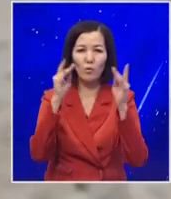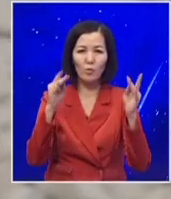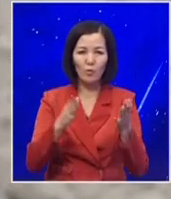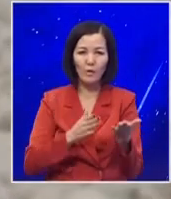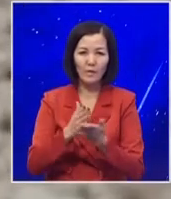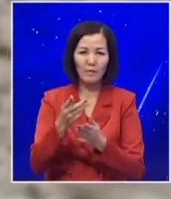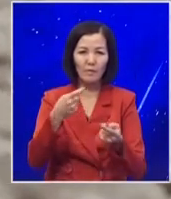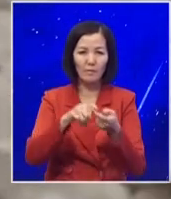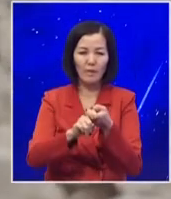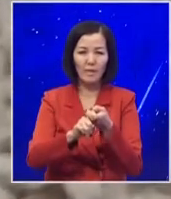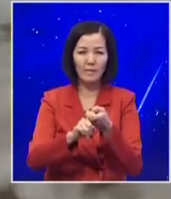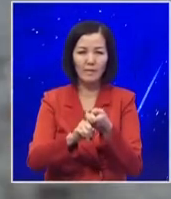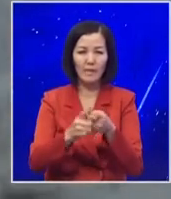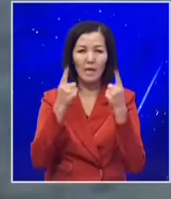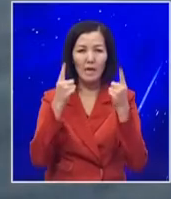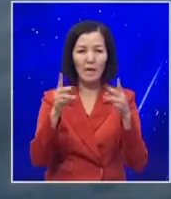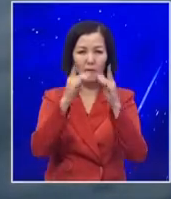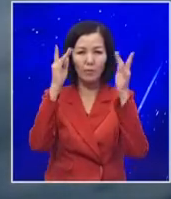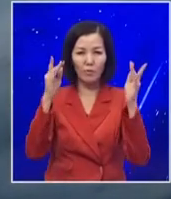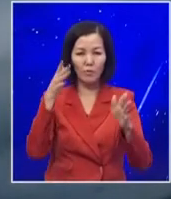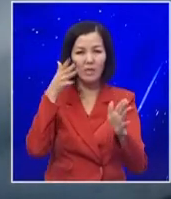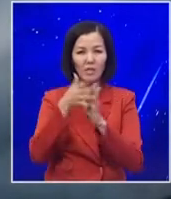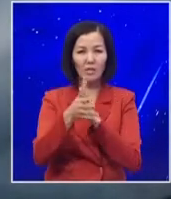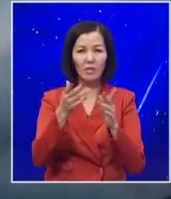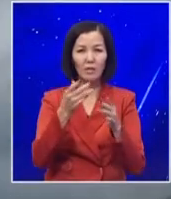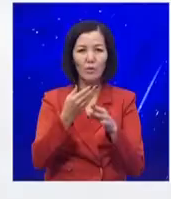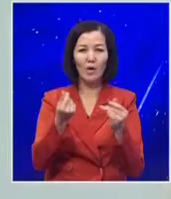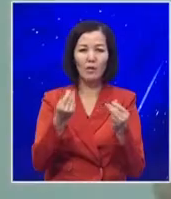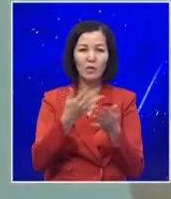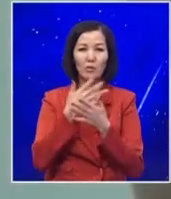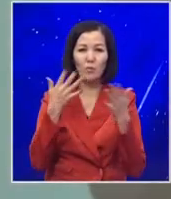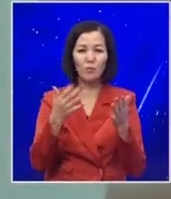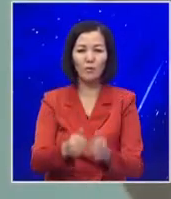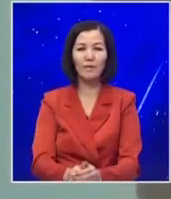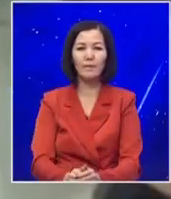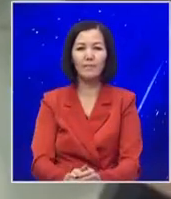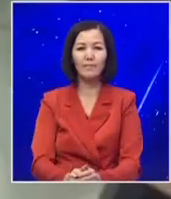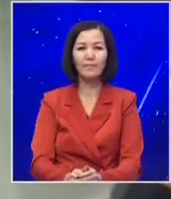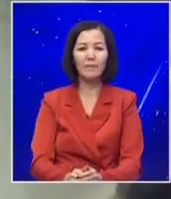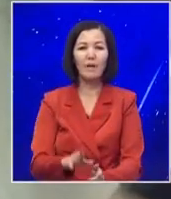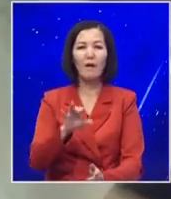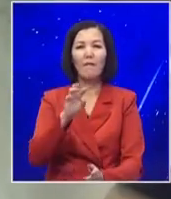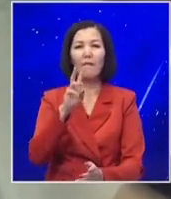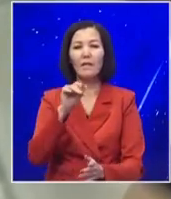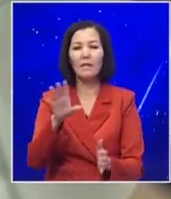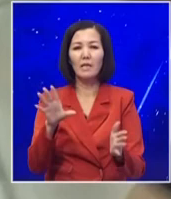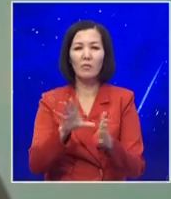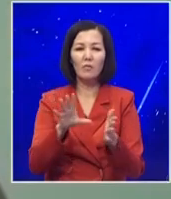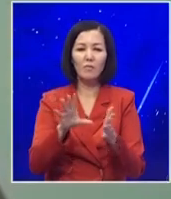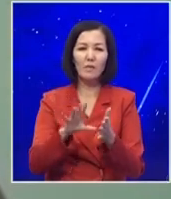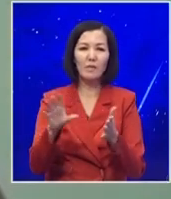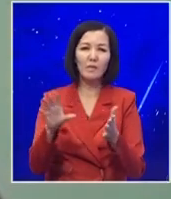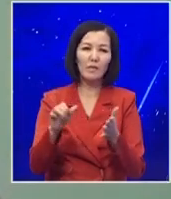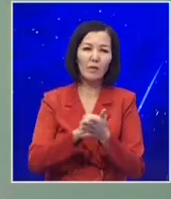берісімен байланыстырады. Алып туннельдің шығыны да аз емес. Венгрияда электронды ковид паспорты